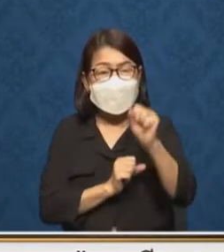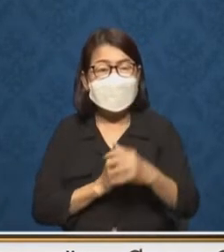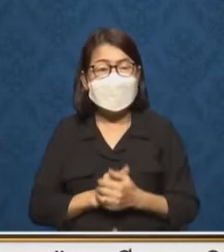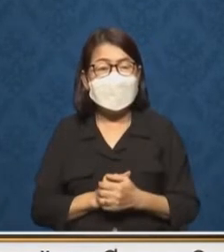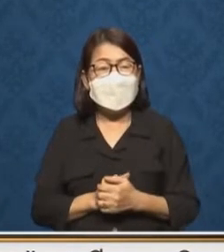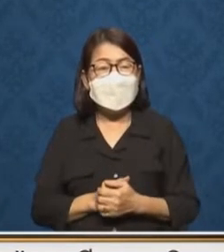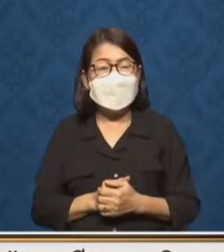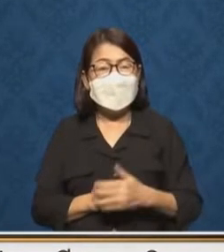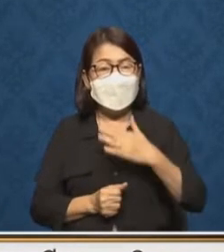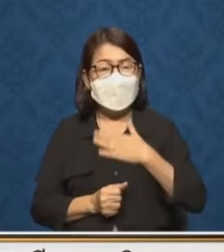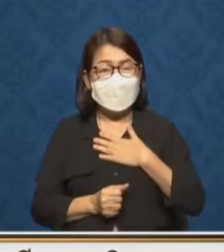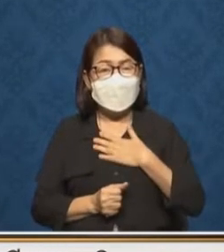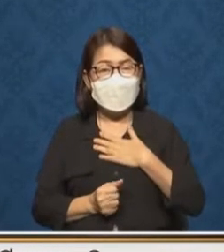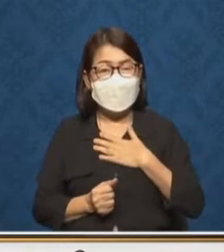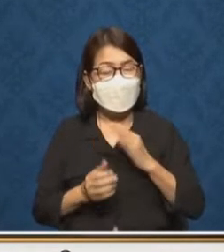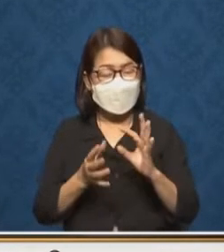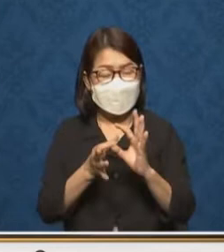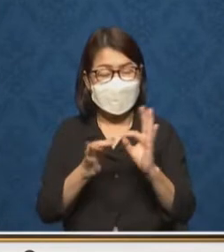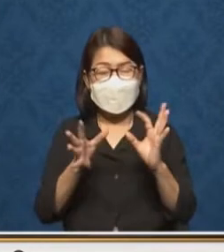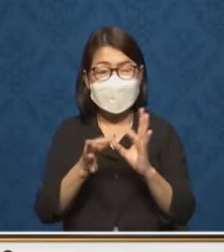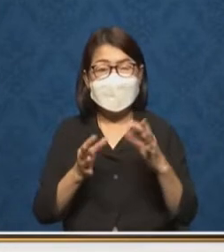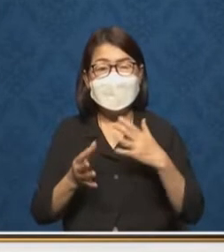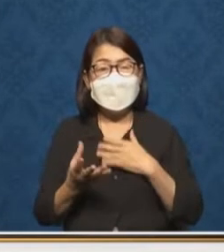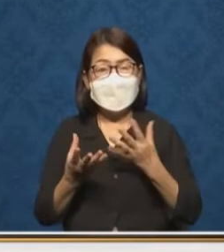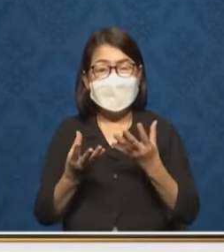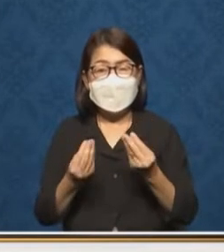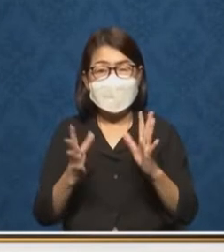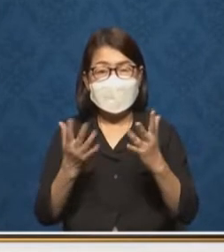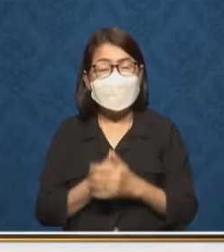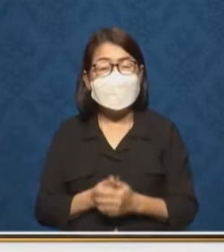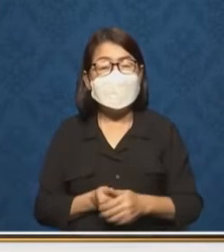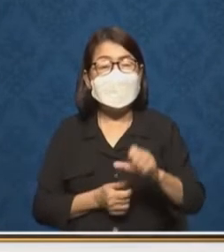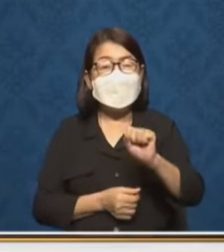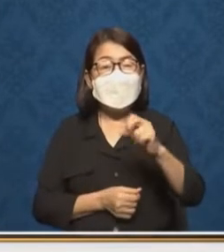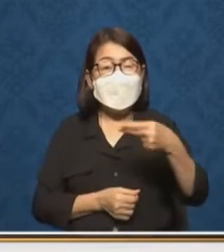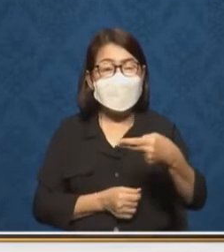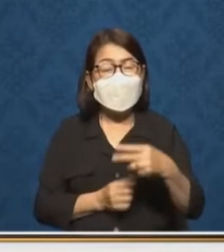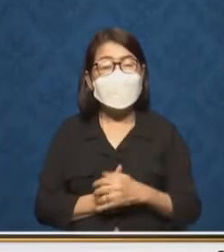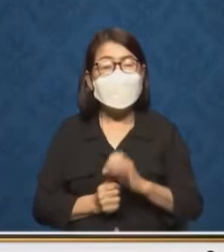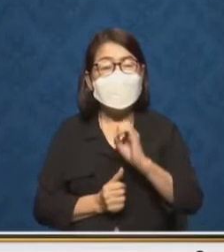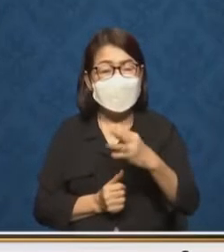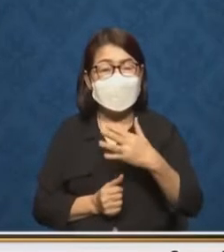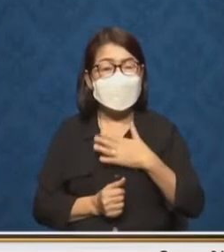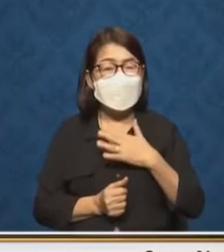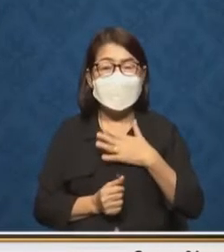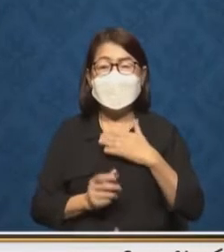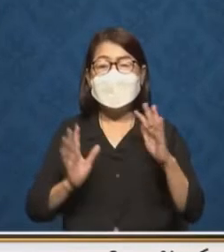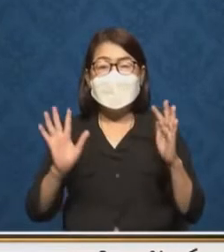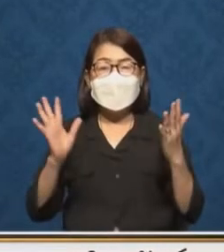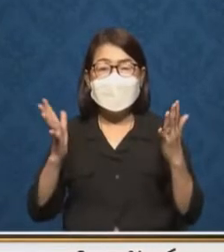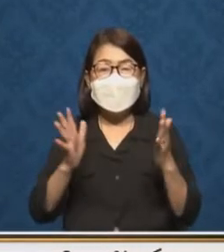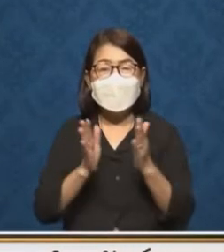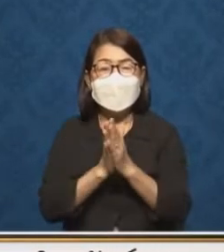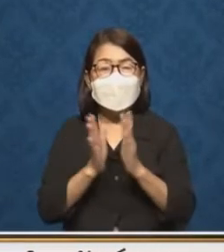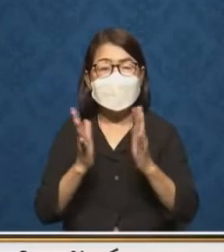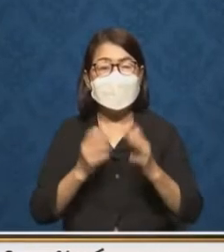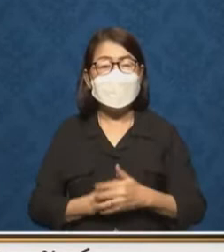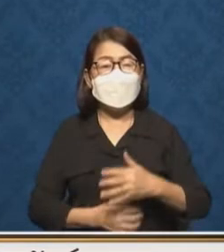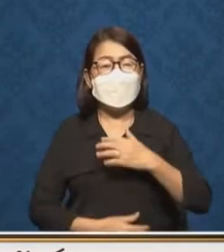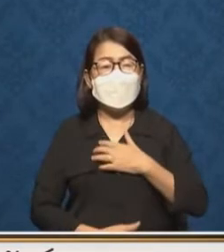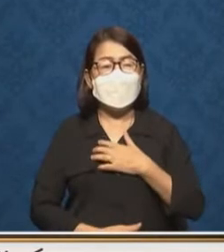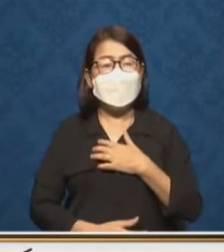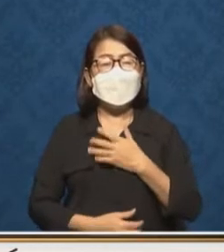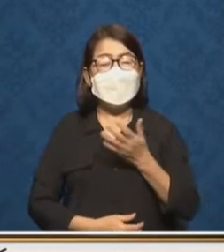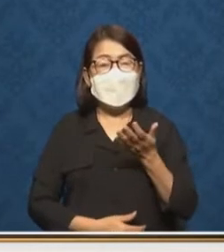ที่ของเขาอยู่ในบริเวณนี้สหกรณ์ท่าฉางก็แจ้งว่าไม่มีพื้นที่ของเขาอยู่ในบริเวณนี้กับผมจึงข